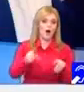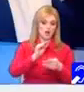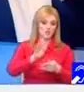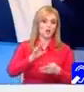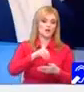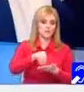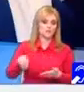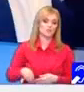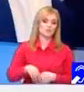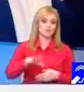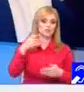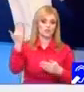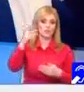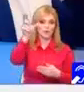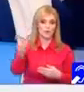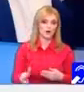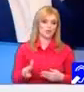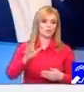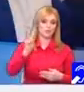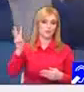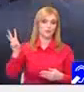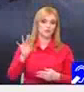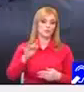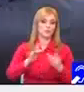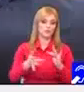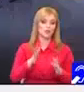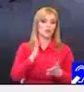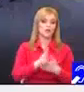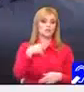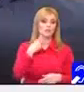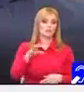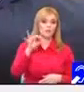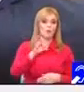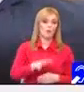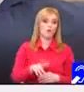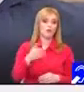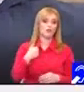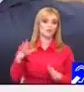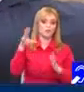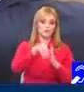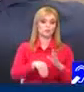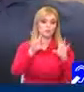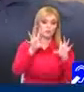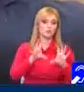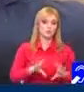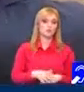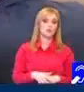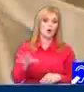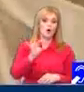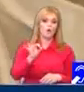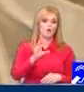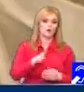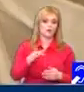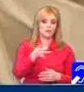socializare președintele Republicii Moldova, Igor Dodon. Este vorba despre avizul pozitiv privind introducerea în Constituție amendamentelor cu